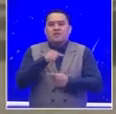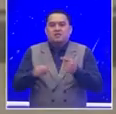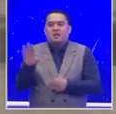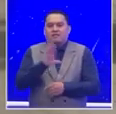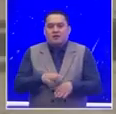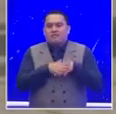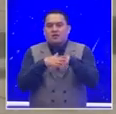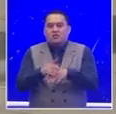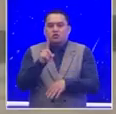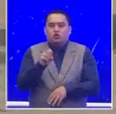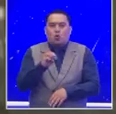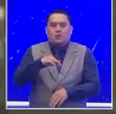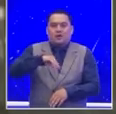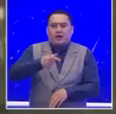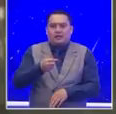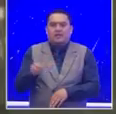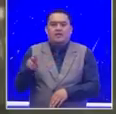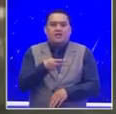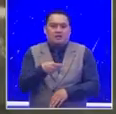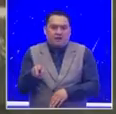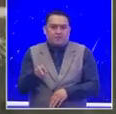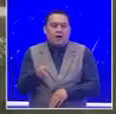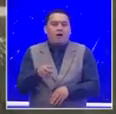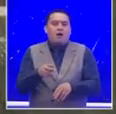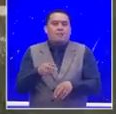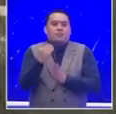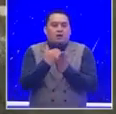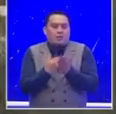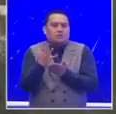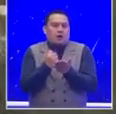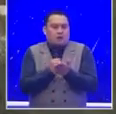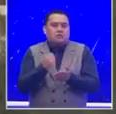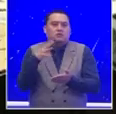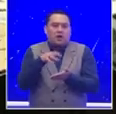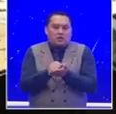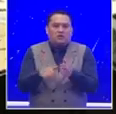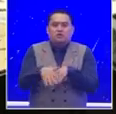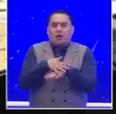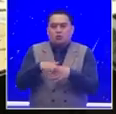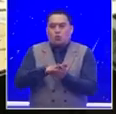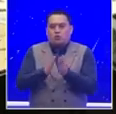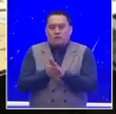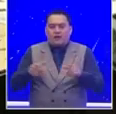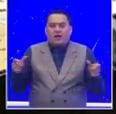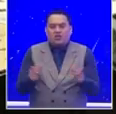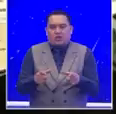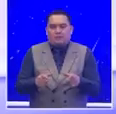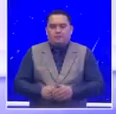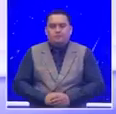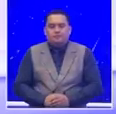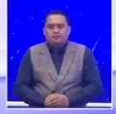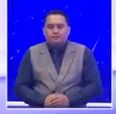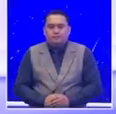Союз выделит 100 миллиардов евро в рамках программы краткосрочного сохранения занятости населения в условиях карантина.